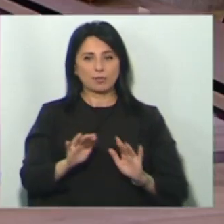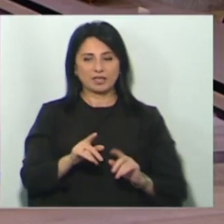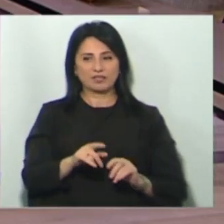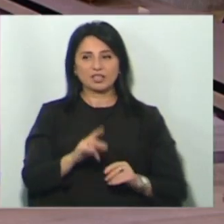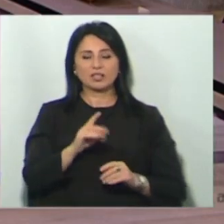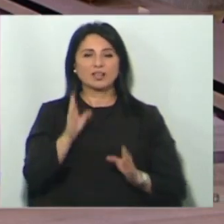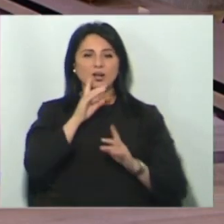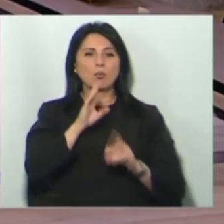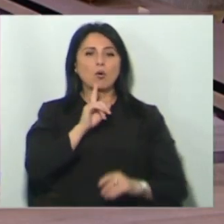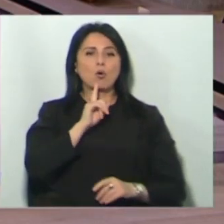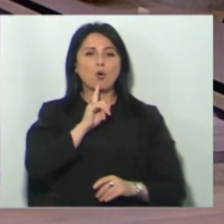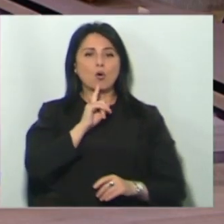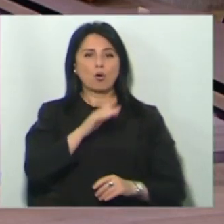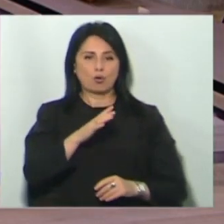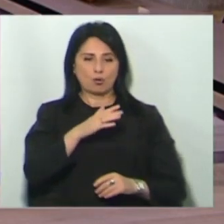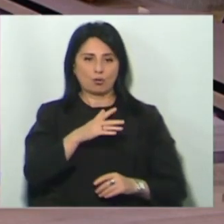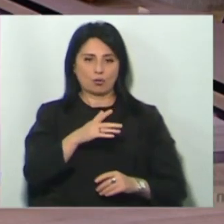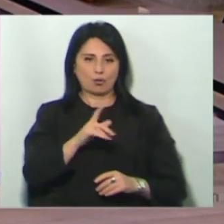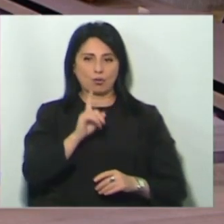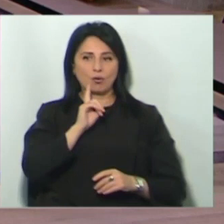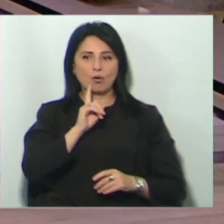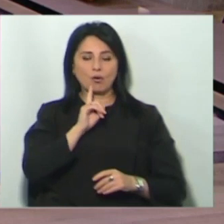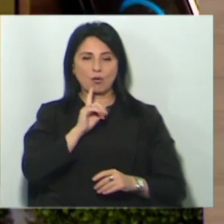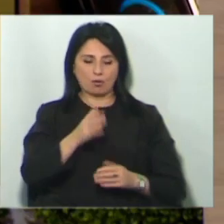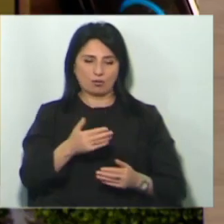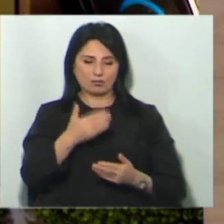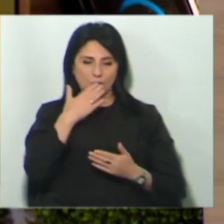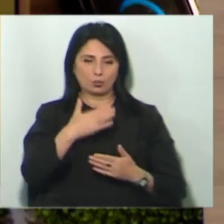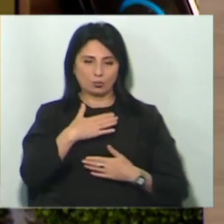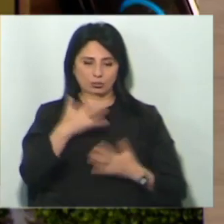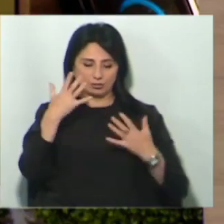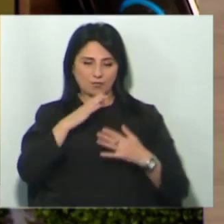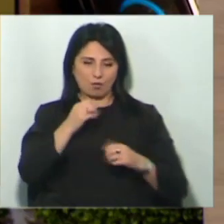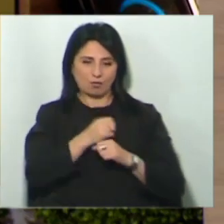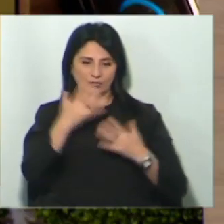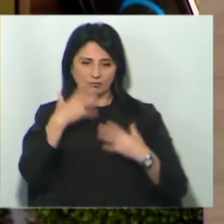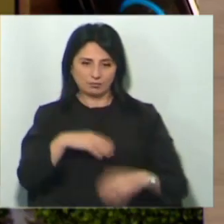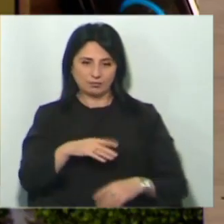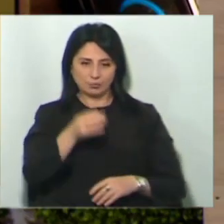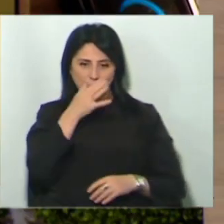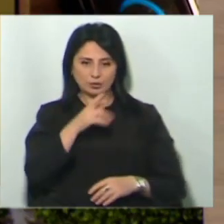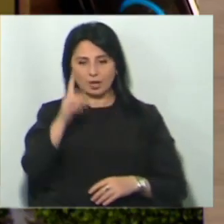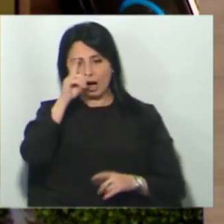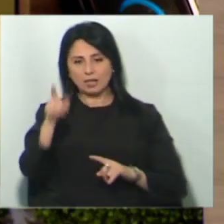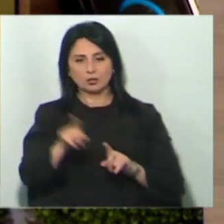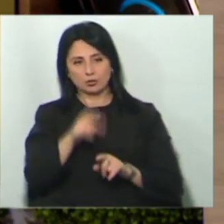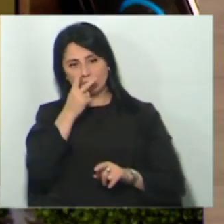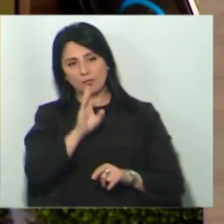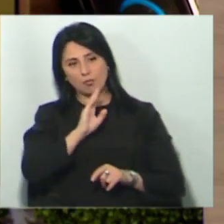ამ ახალგაზრდებზე. გოგონებს მოწონთ გარუჯული მამაკაცები, მამაკაცებს მოწონთ გარუჯული გოგონები და ნუ